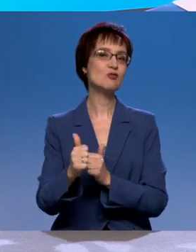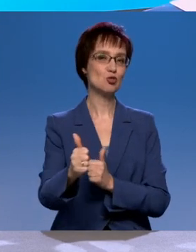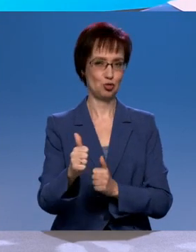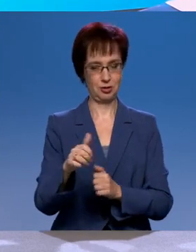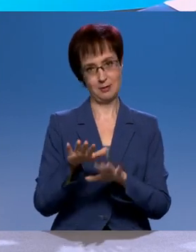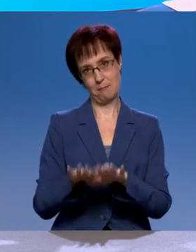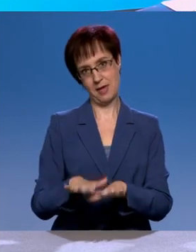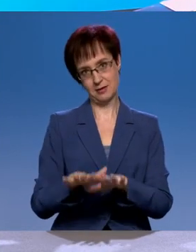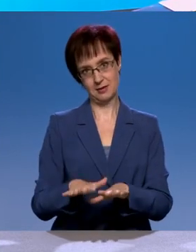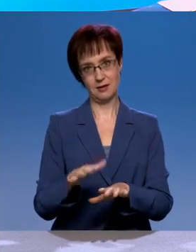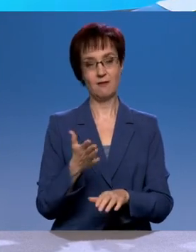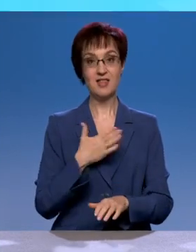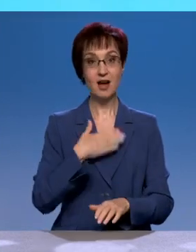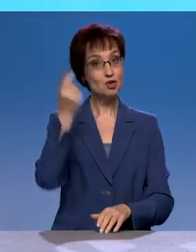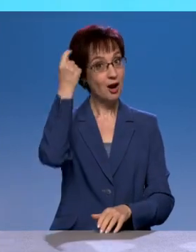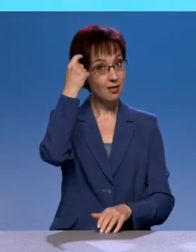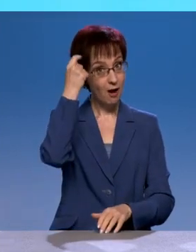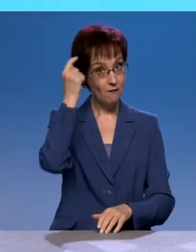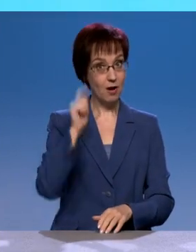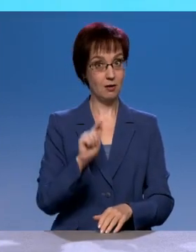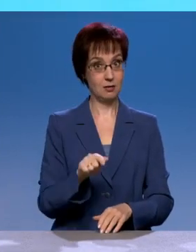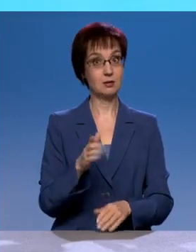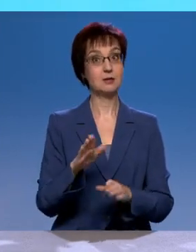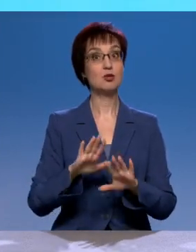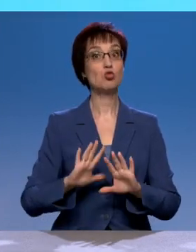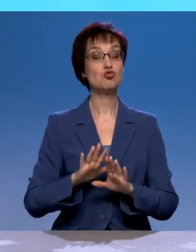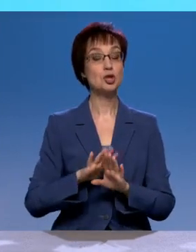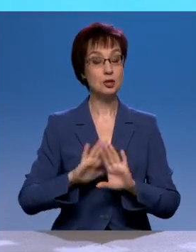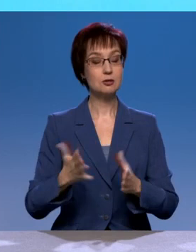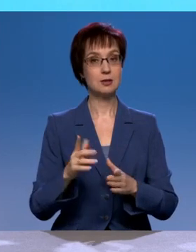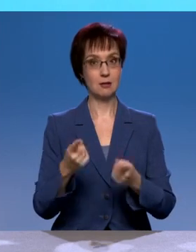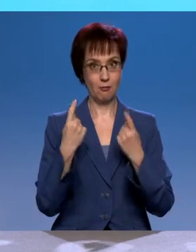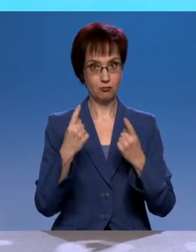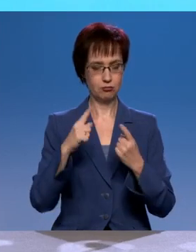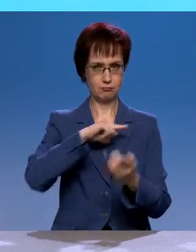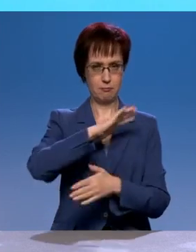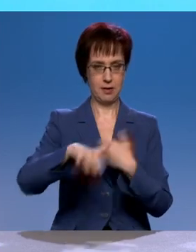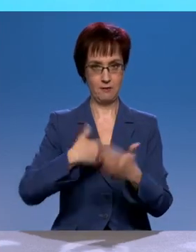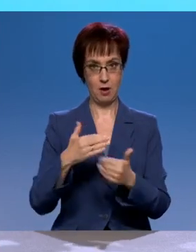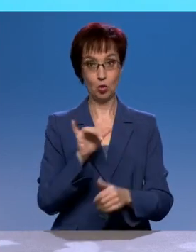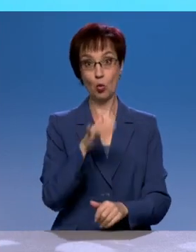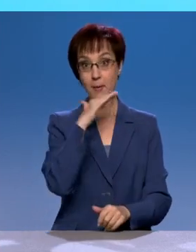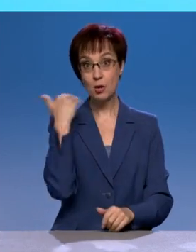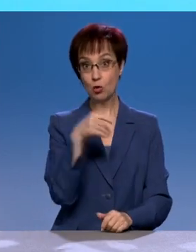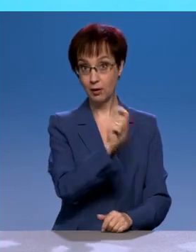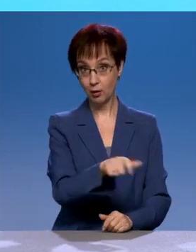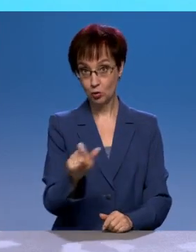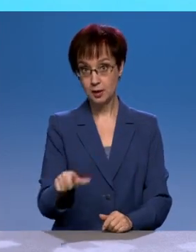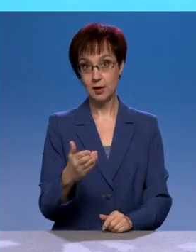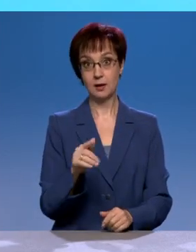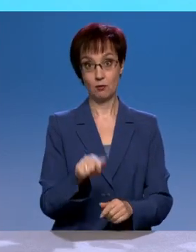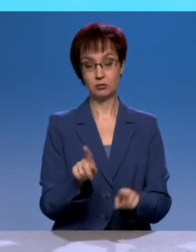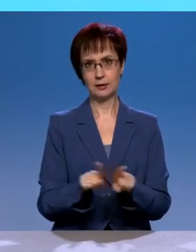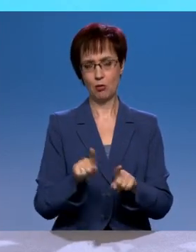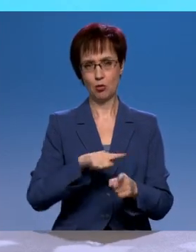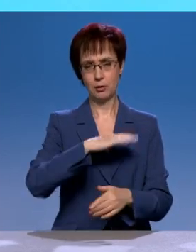время произошел большой переворот. Сейчас переворот произошел очень у многих за последний год, потому что спецоперация поставила вопрос